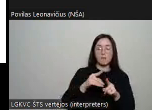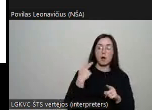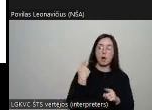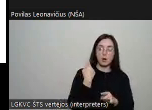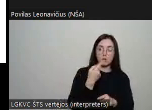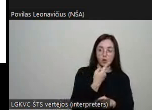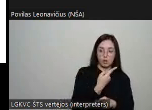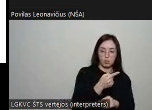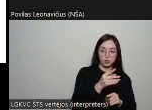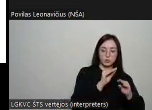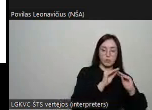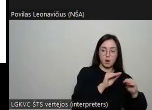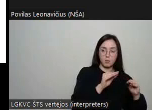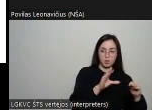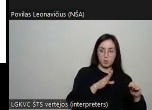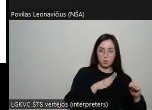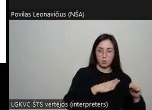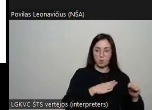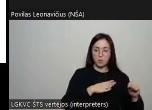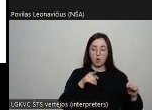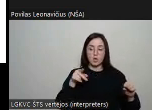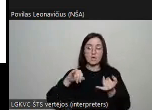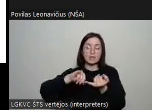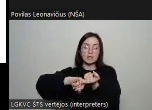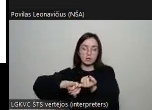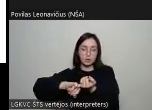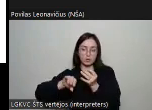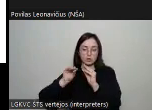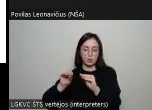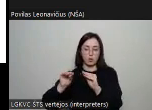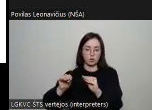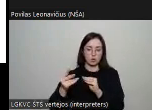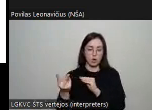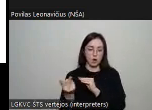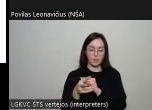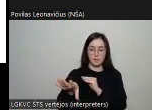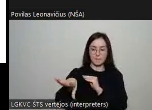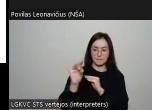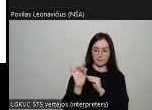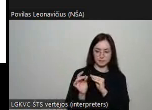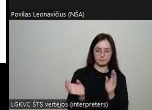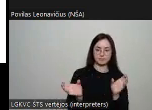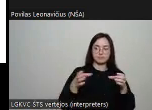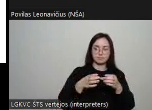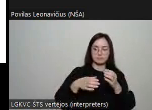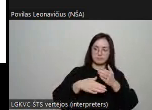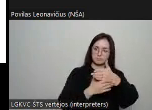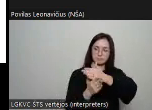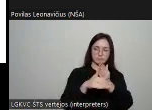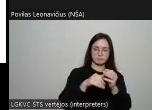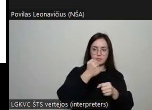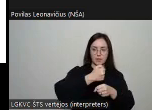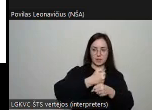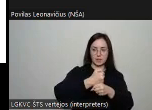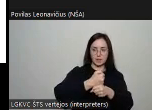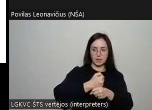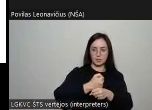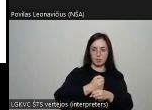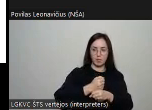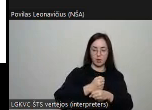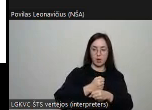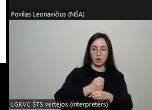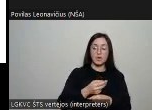vedėm, dabar aktuali tema pabėgėlių tema. Tai žinokit, tiek tikrai vaikai įsijungia iš tą temą